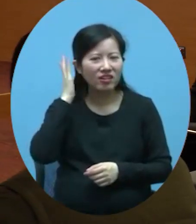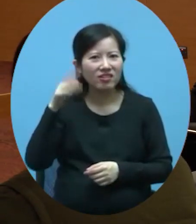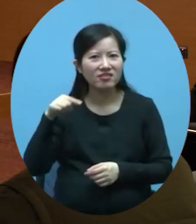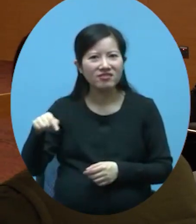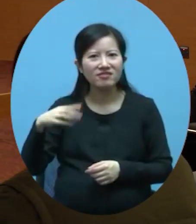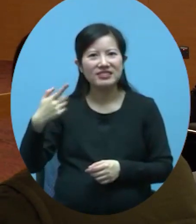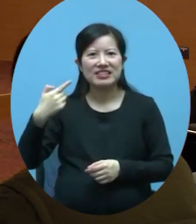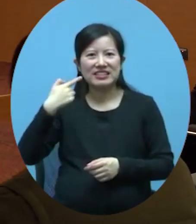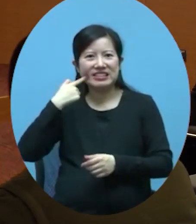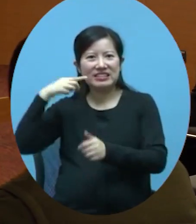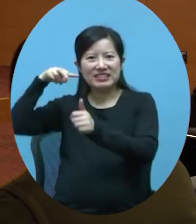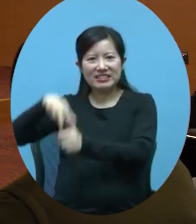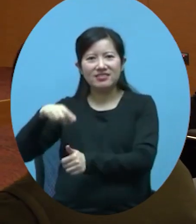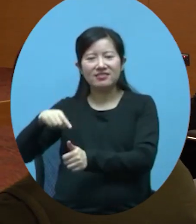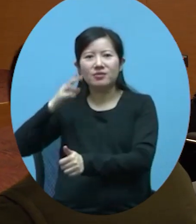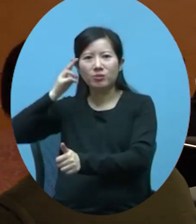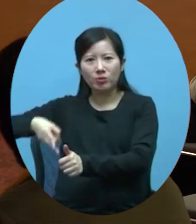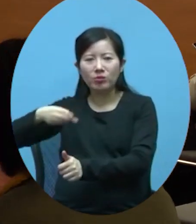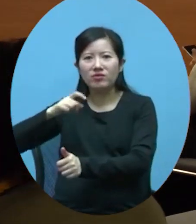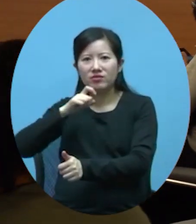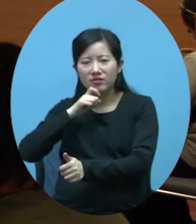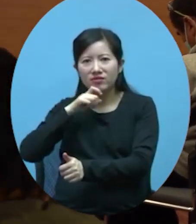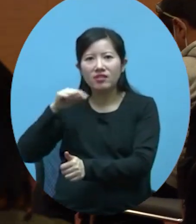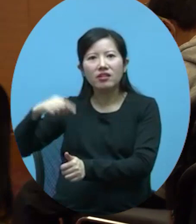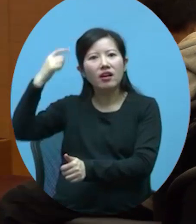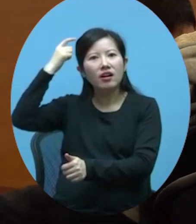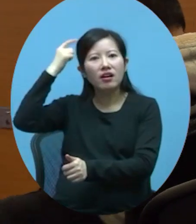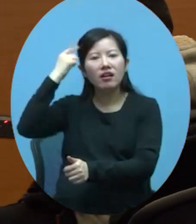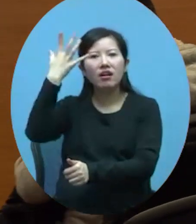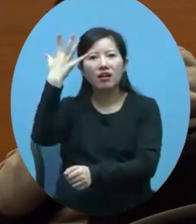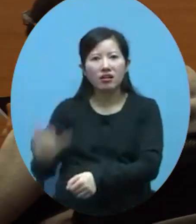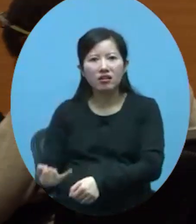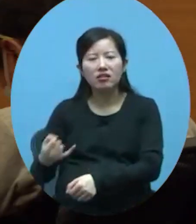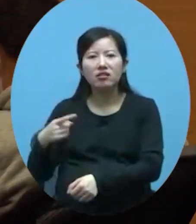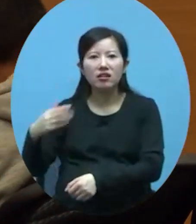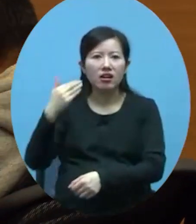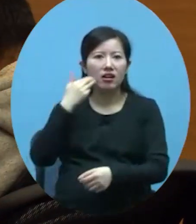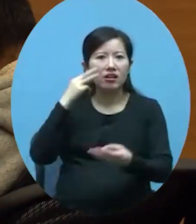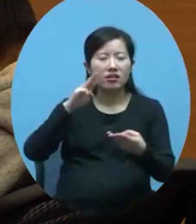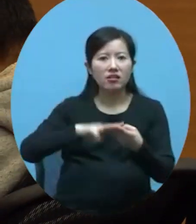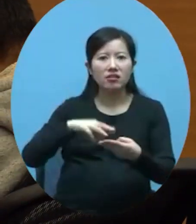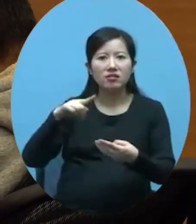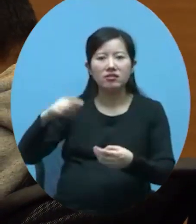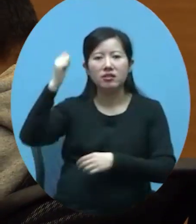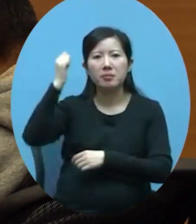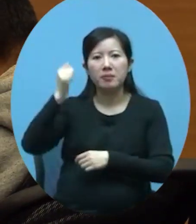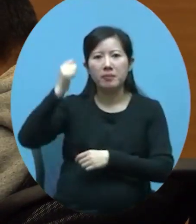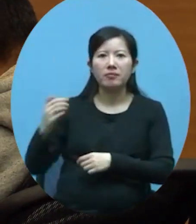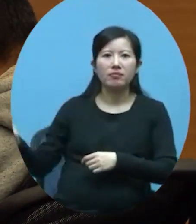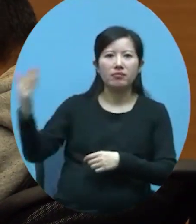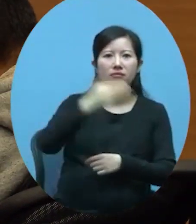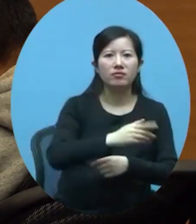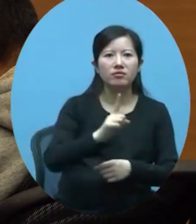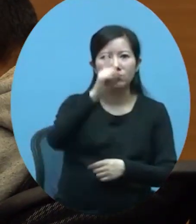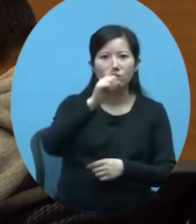一個強制檢疫的他可能是因為患有一個腦退化症是由藍田搭狗巴去到上水想